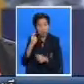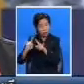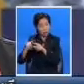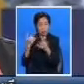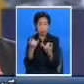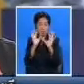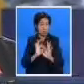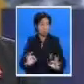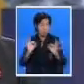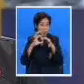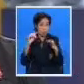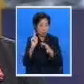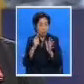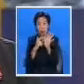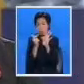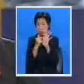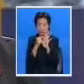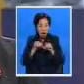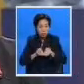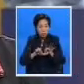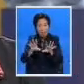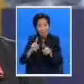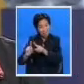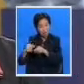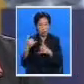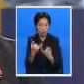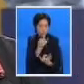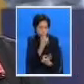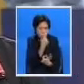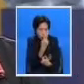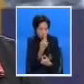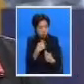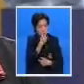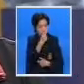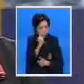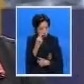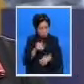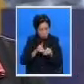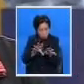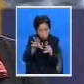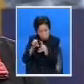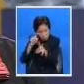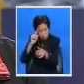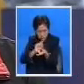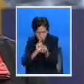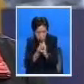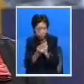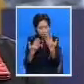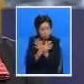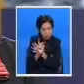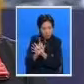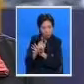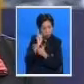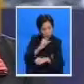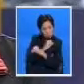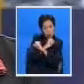กระจายยานะครับแล้วก็ติดตามว่าเชื้อตัวนี้เนี่ยไปมีผลกระทบมีการเปลี่ยนแปลงอะไรหรือไม่สำหรับที่จะต้อง